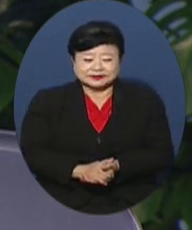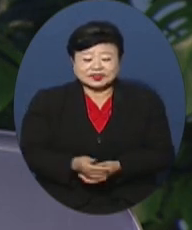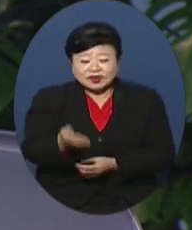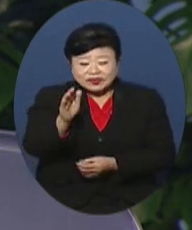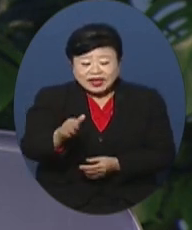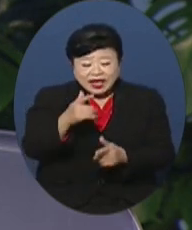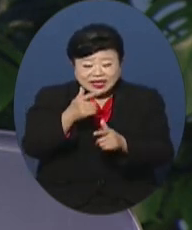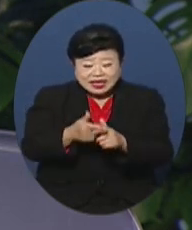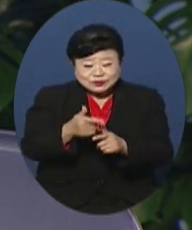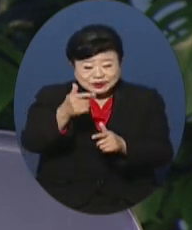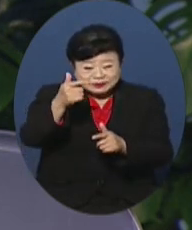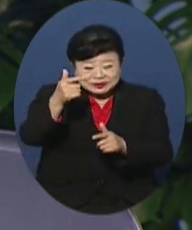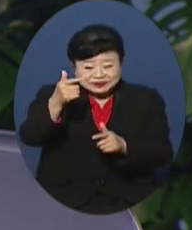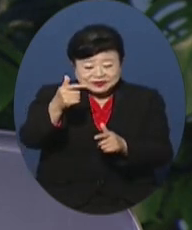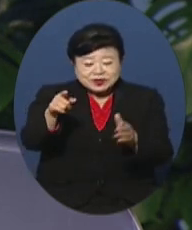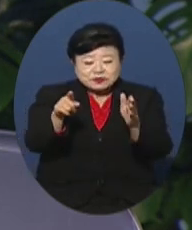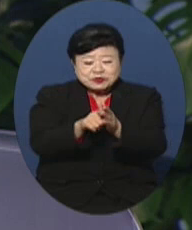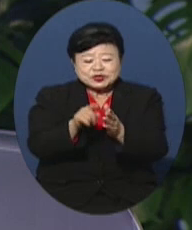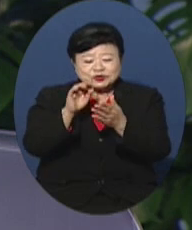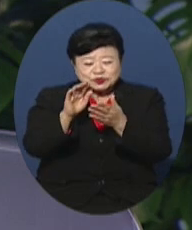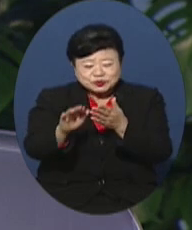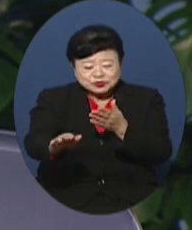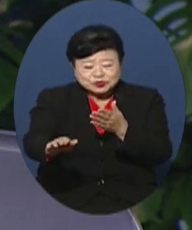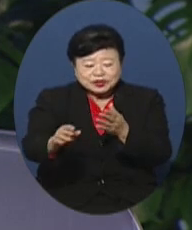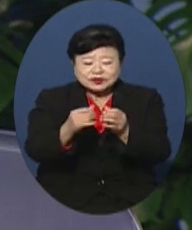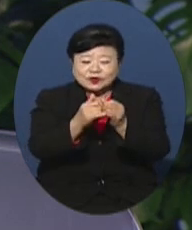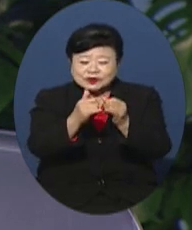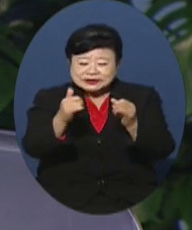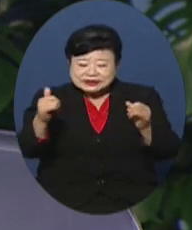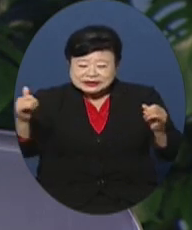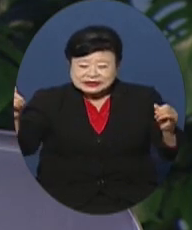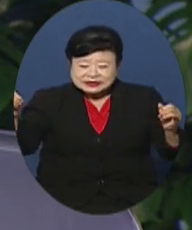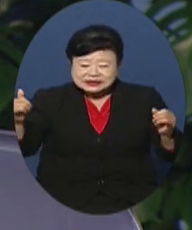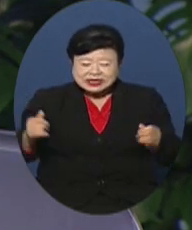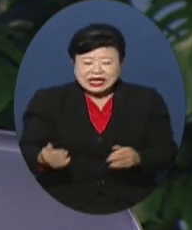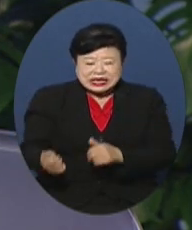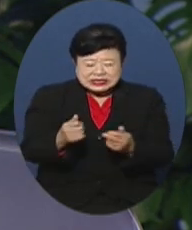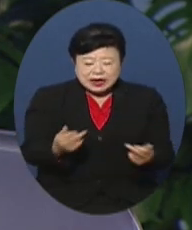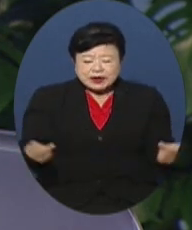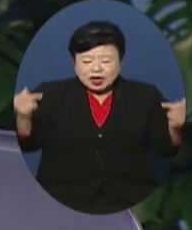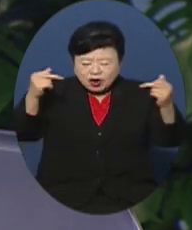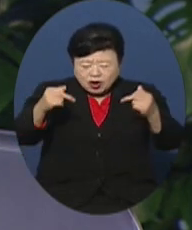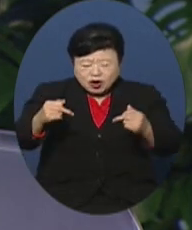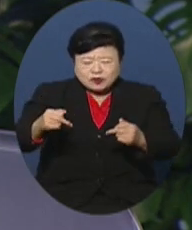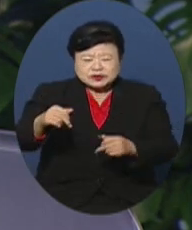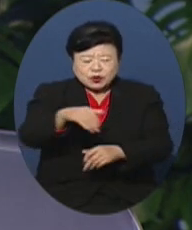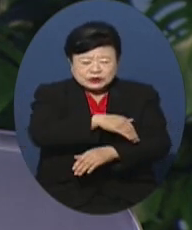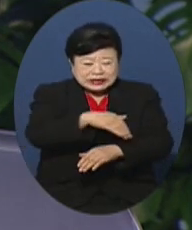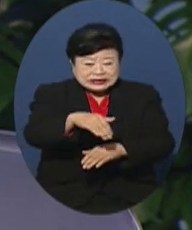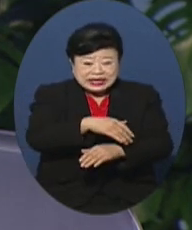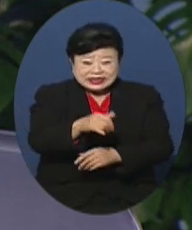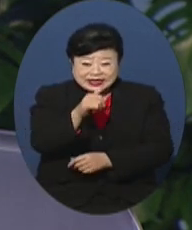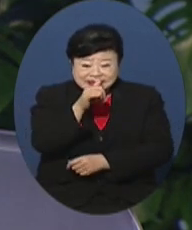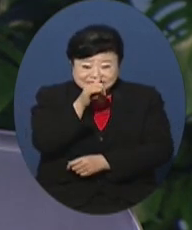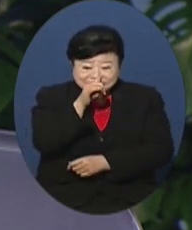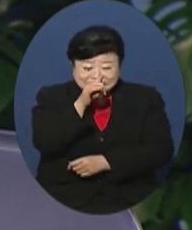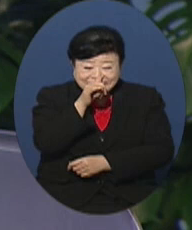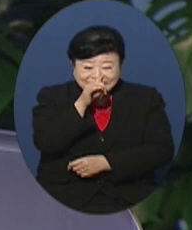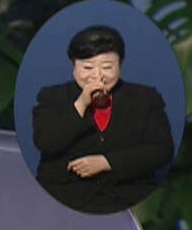그런데 예수님은 믿은 후에도 사망의 음침한 올짜기를 지날 때가 있습니다.